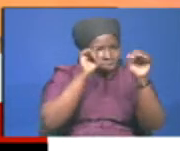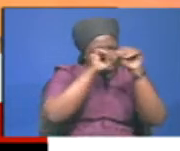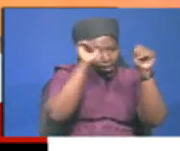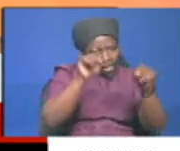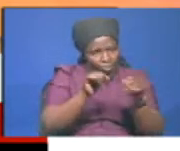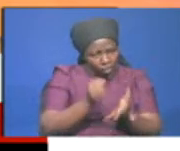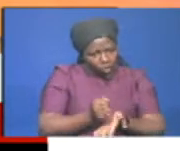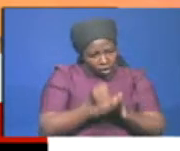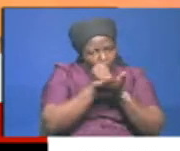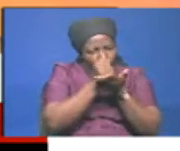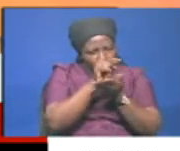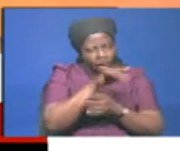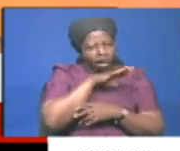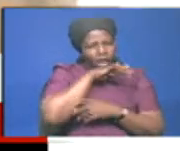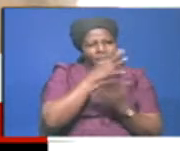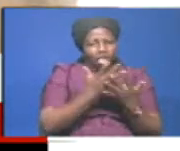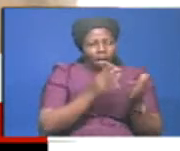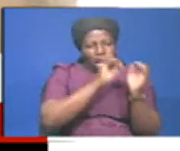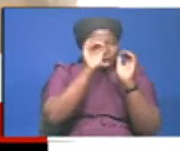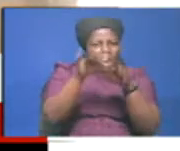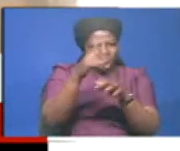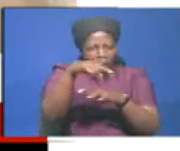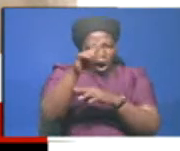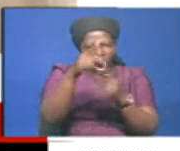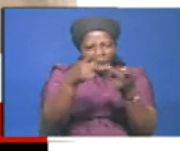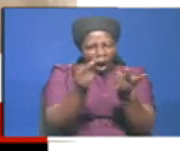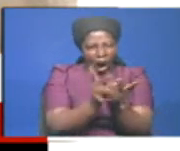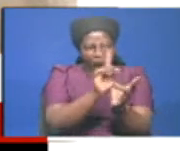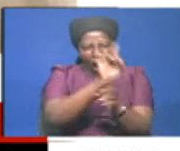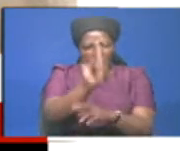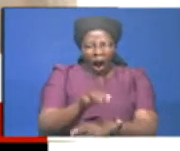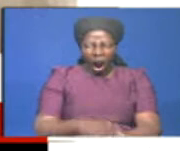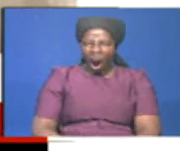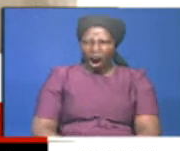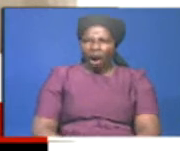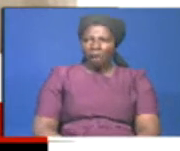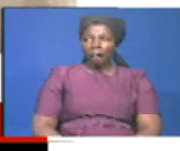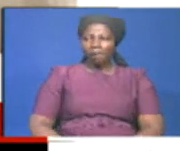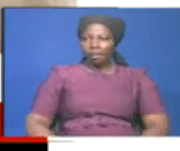ambapo zinastahili? Mifumo ziko, lakini